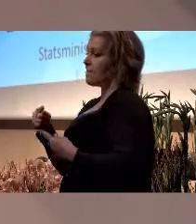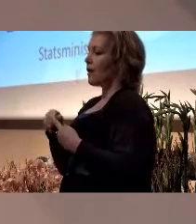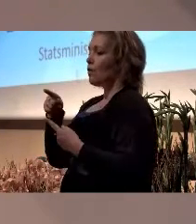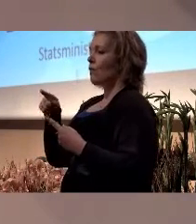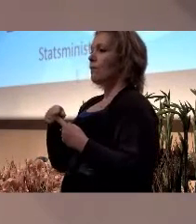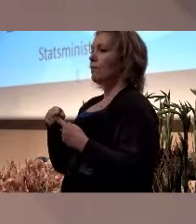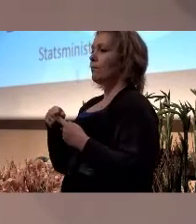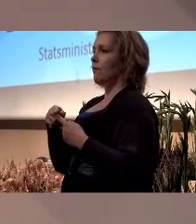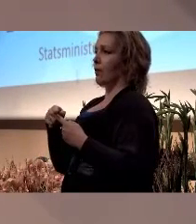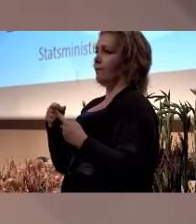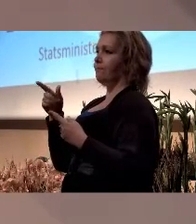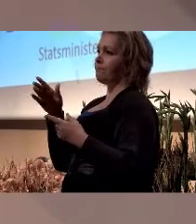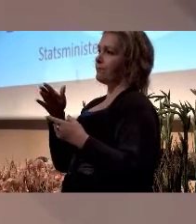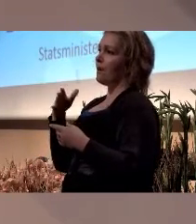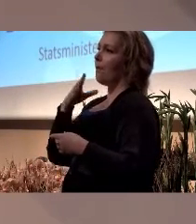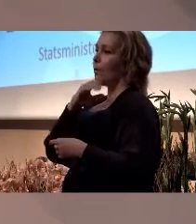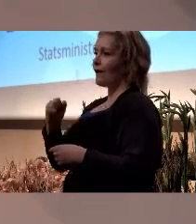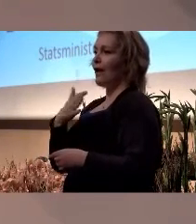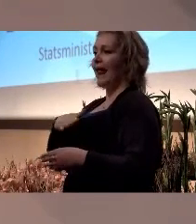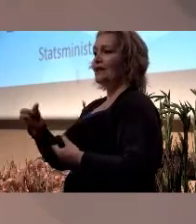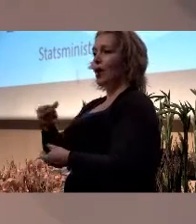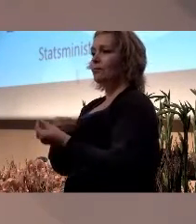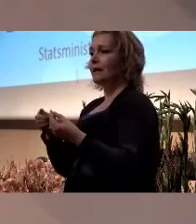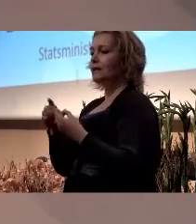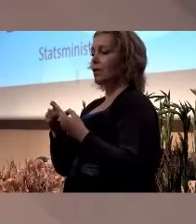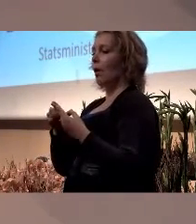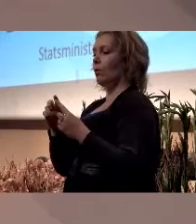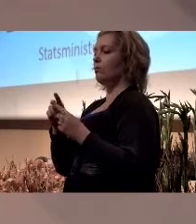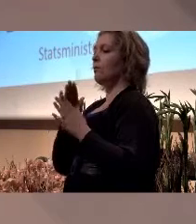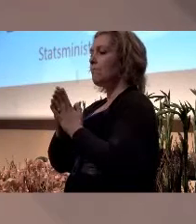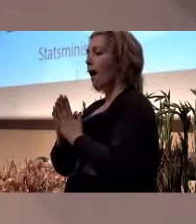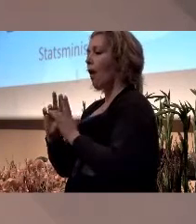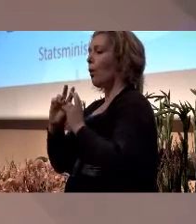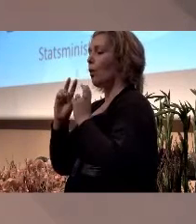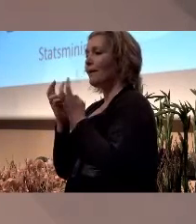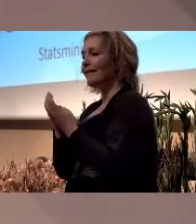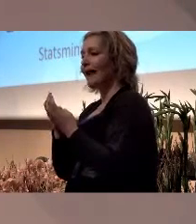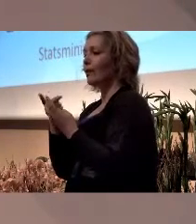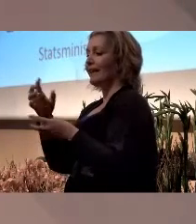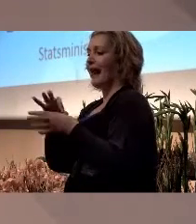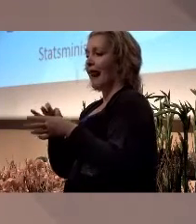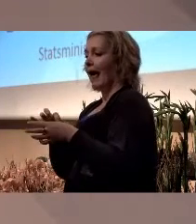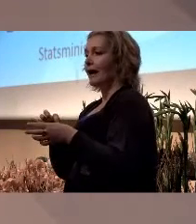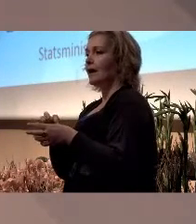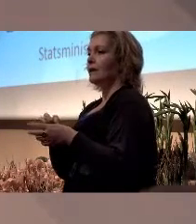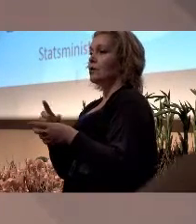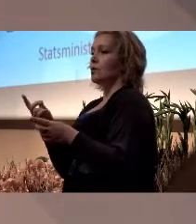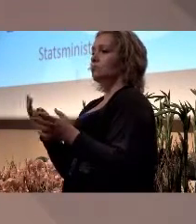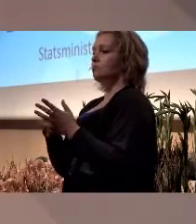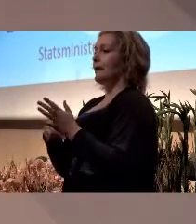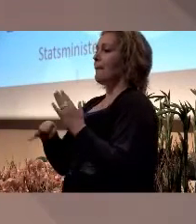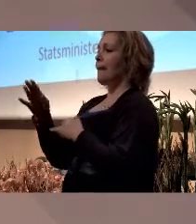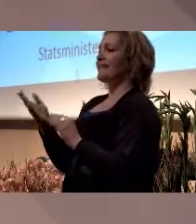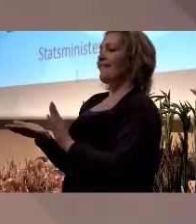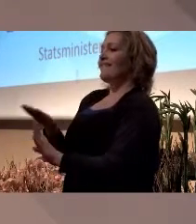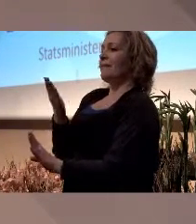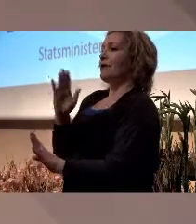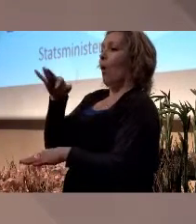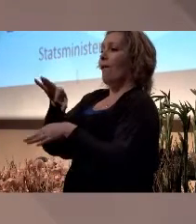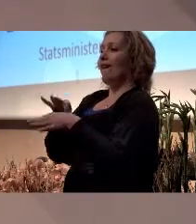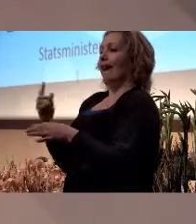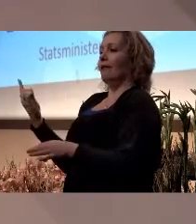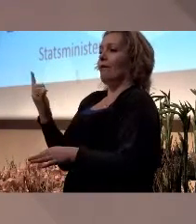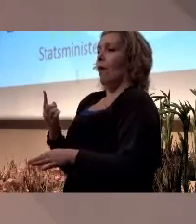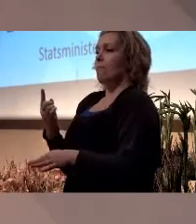hun var professor i helseøkonomi, så hadde hun jo sittet i mange komiteer med mange av de legene som dukket opp. Så i morgen dukket opp en av de mest fremtredende